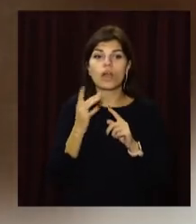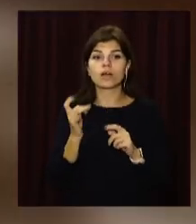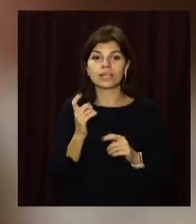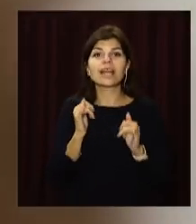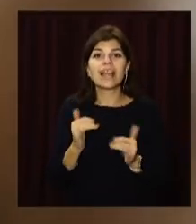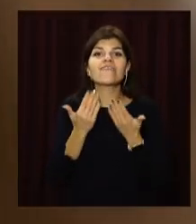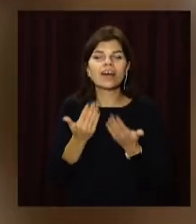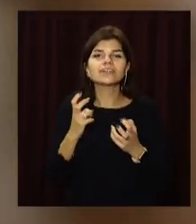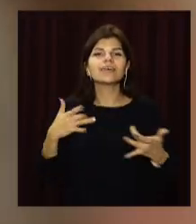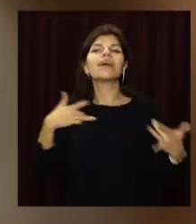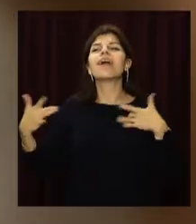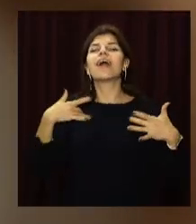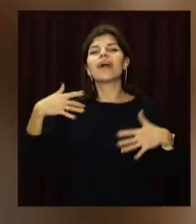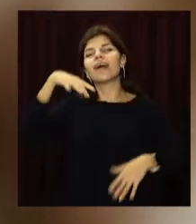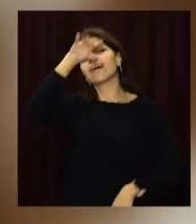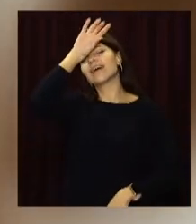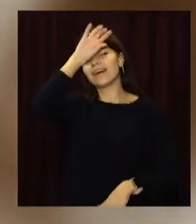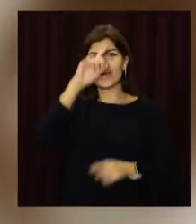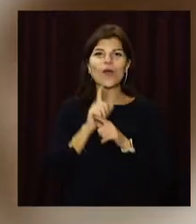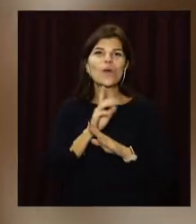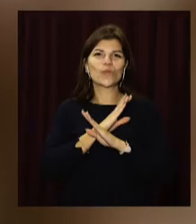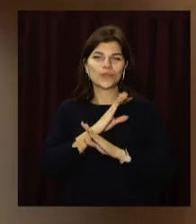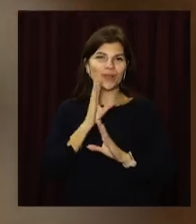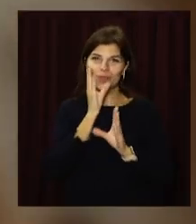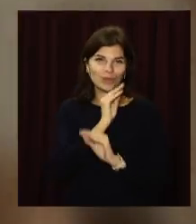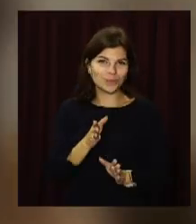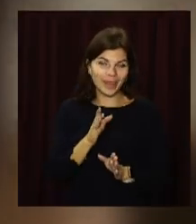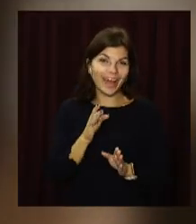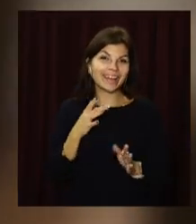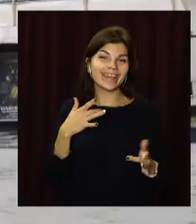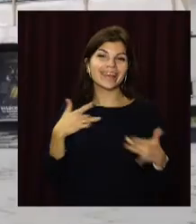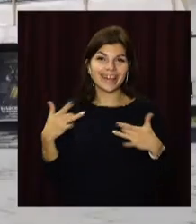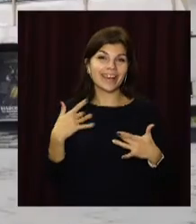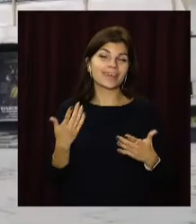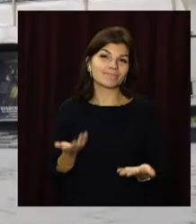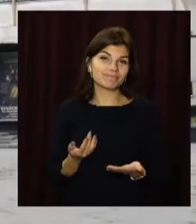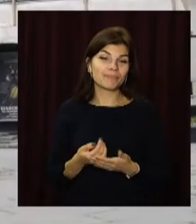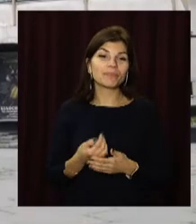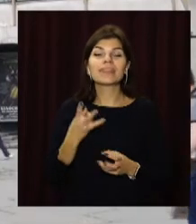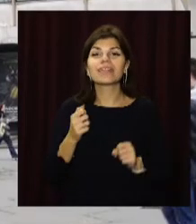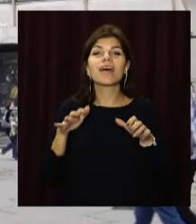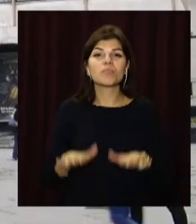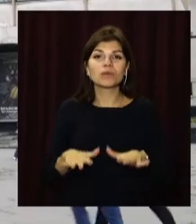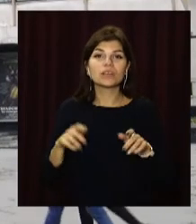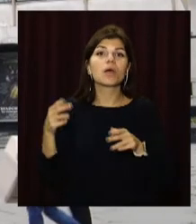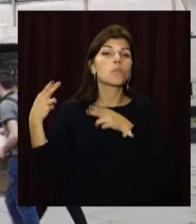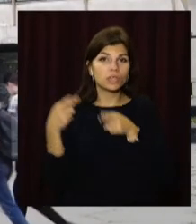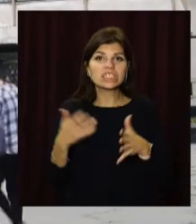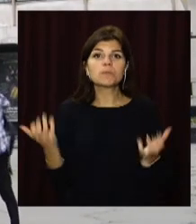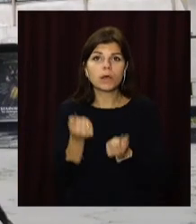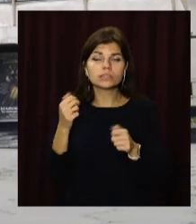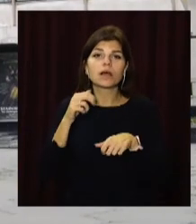вас умереть. Ну, будет повод еще раз приехать и повторить. На місце приїхали